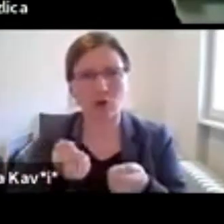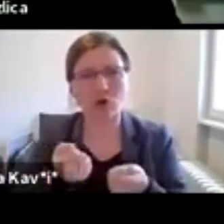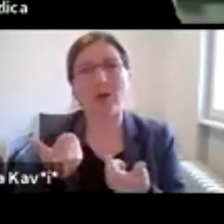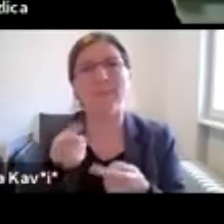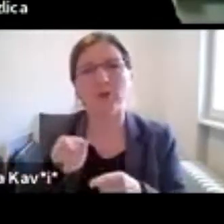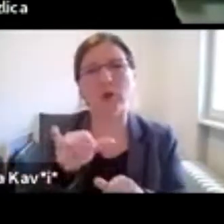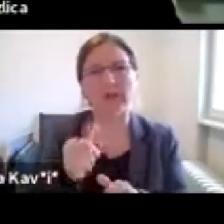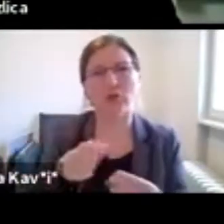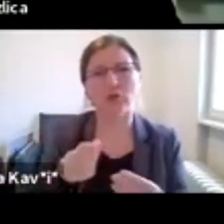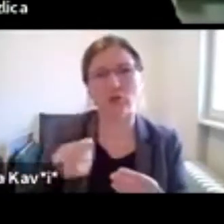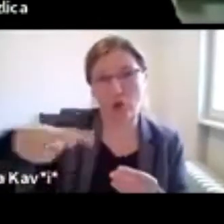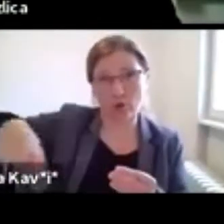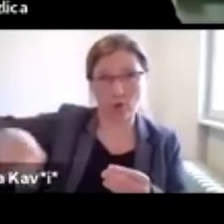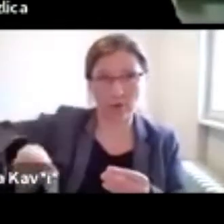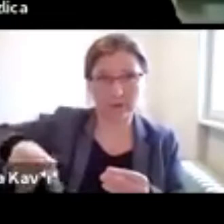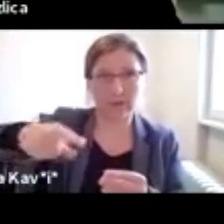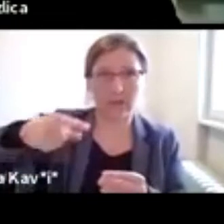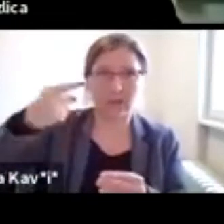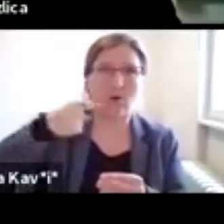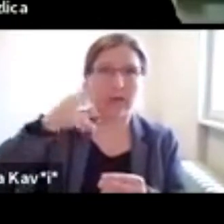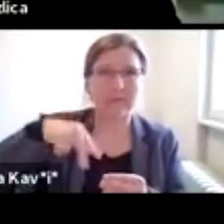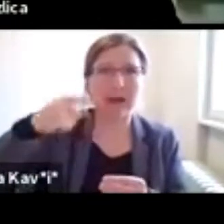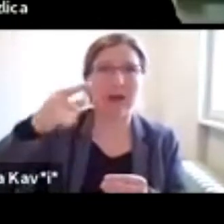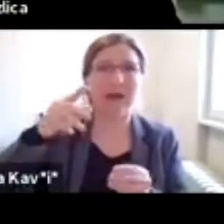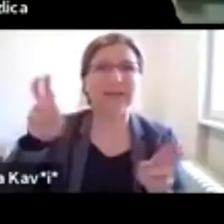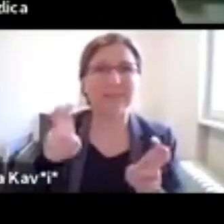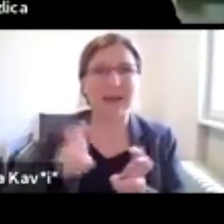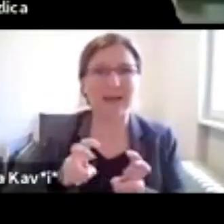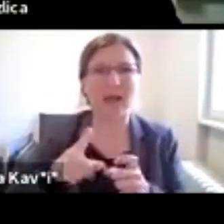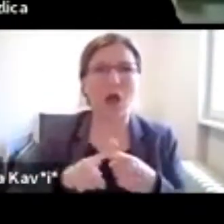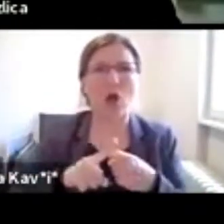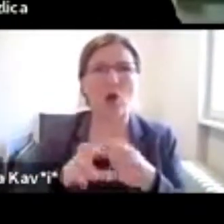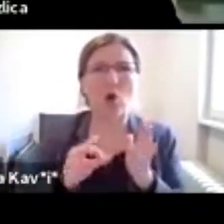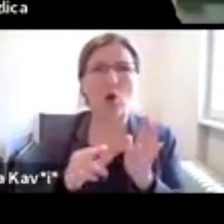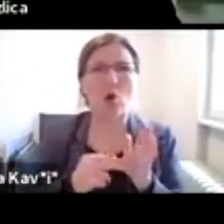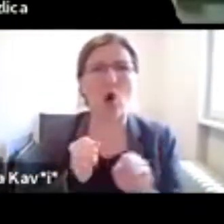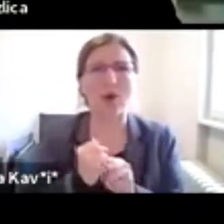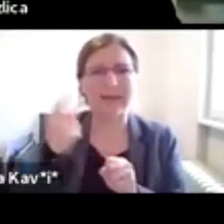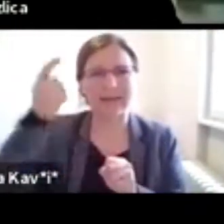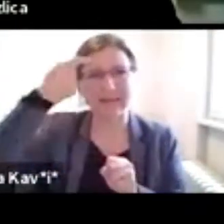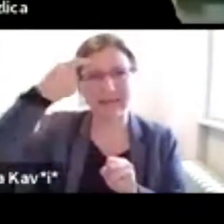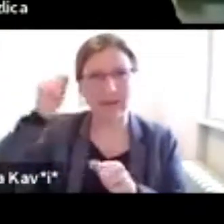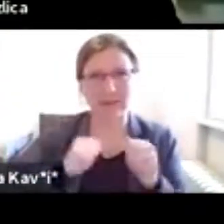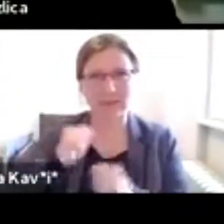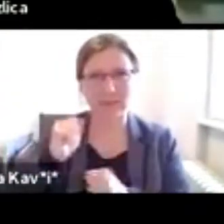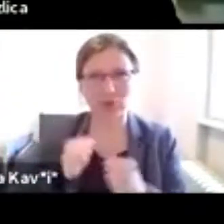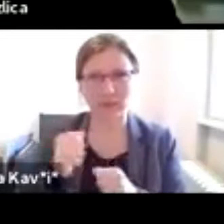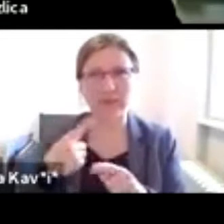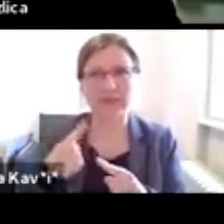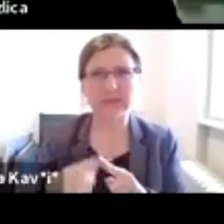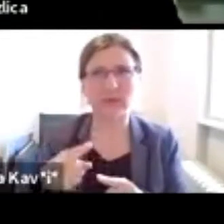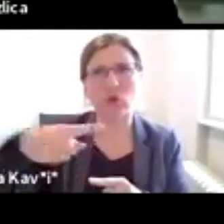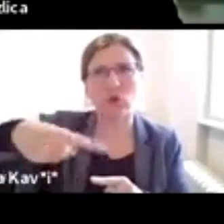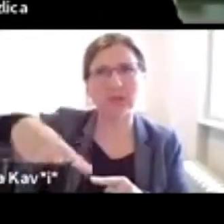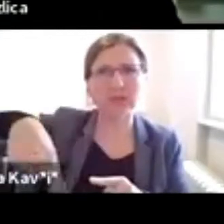intelektualnim teškoćama zbog svojih smanjenih kognitivnih sposobnosti u većoj ili manjoj mjeri su često